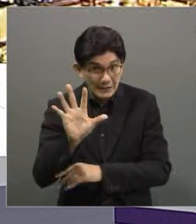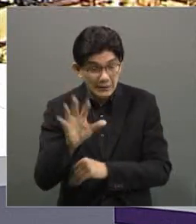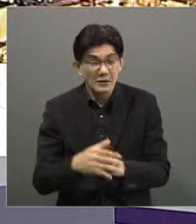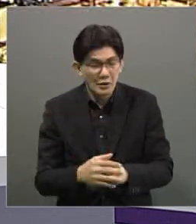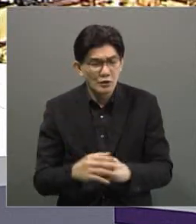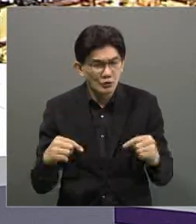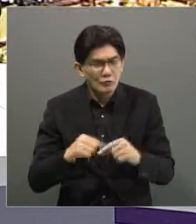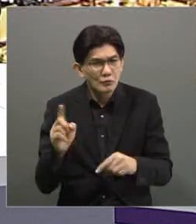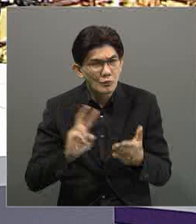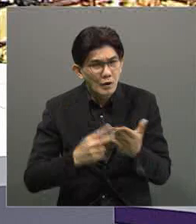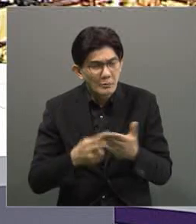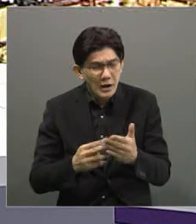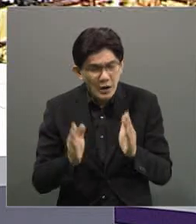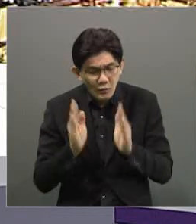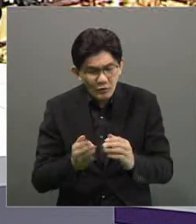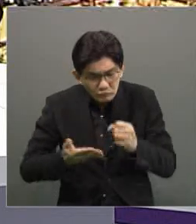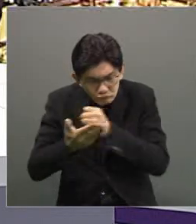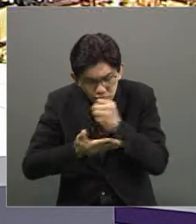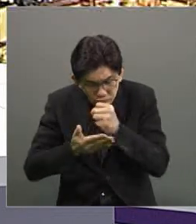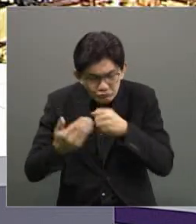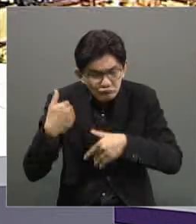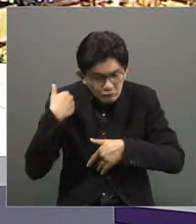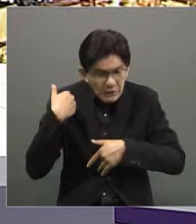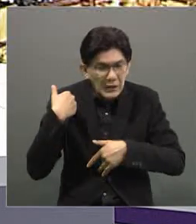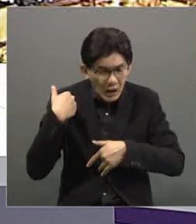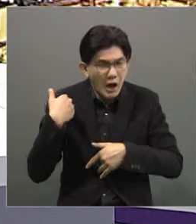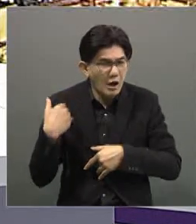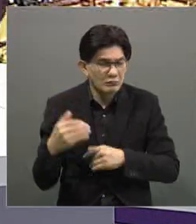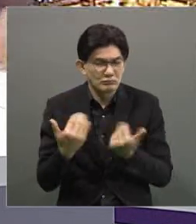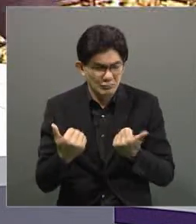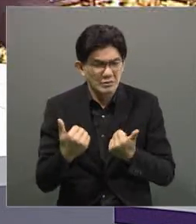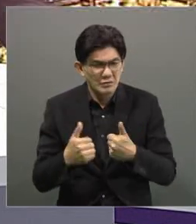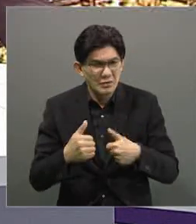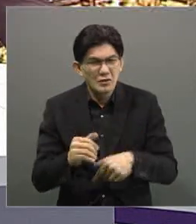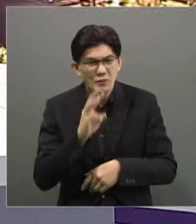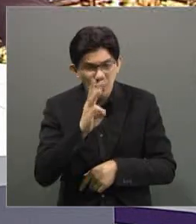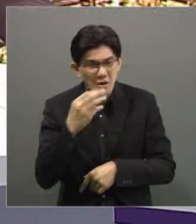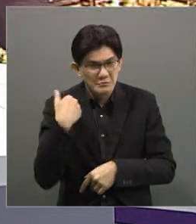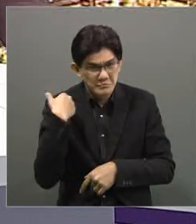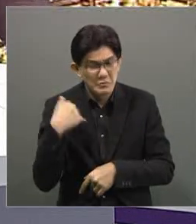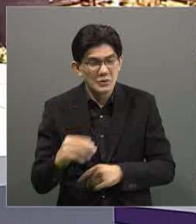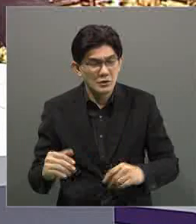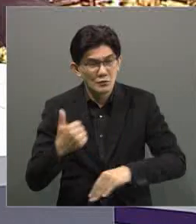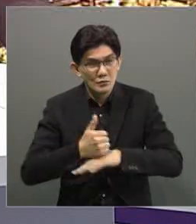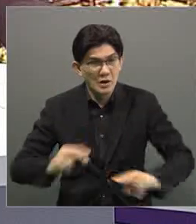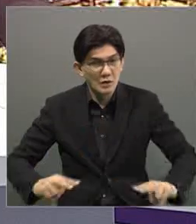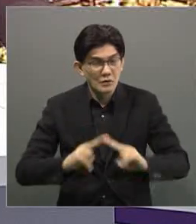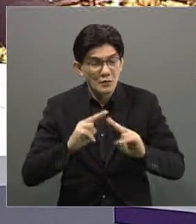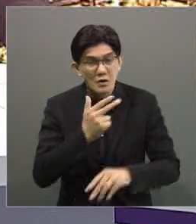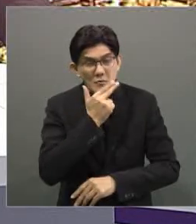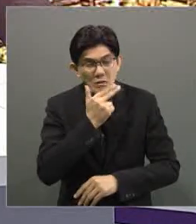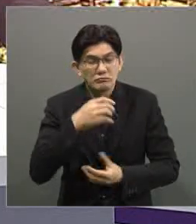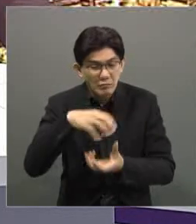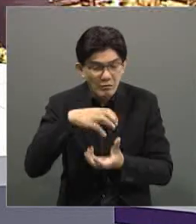ป็นผู้เสพก็เลยมีกระแสวิพากษ์วิจารณ์เรื่องนี้ออกมาเมื่อวานนี้เนี่ยทางรัฐมนตรีว่าการกระทรวงสาธารณสุข คุณหมอชนน่านตั้ง